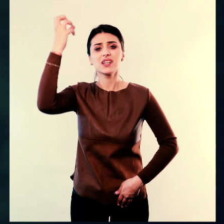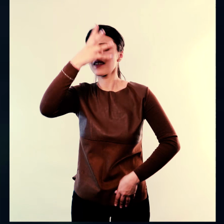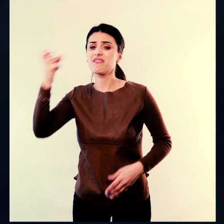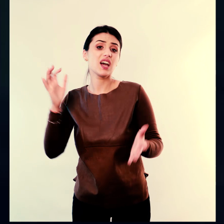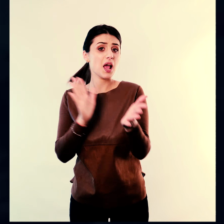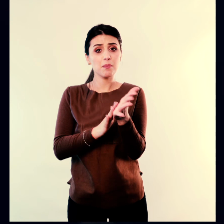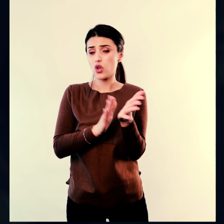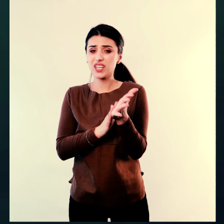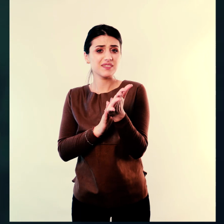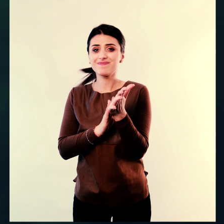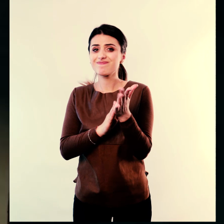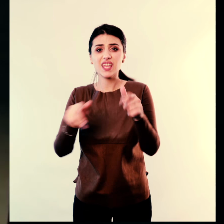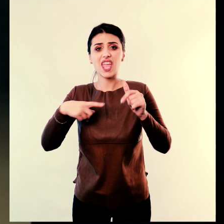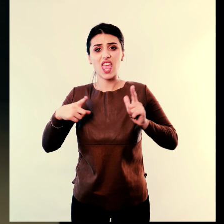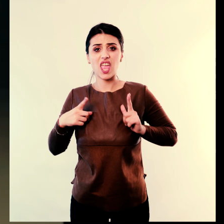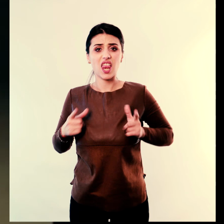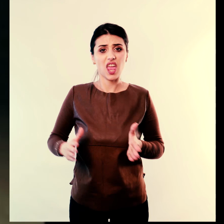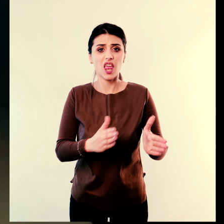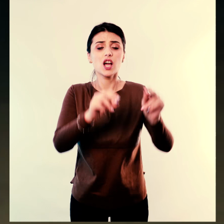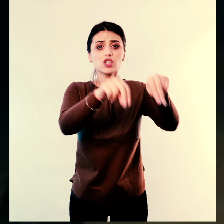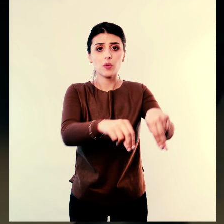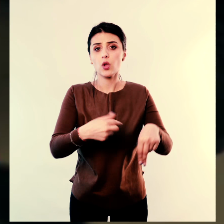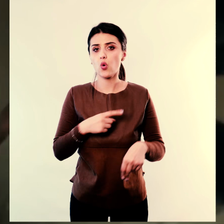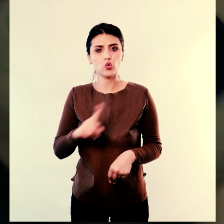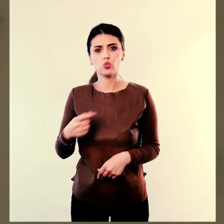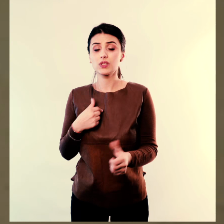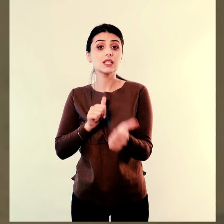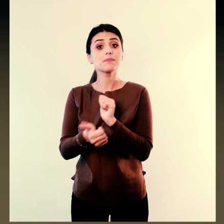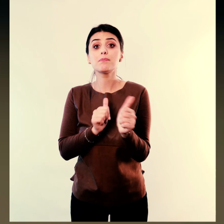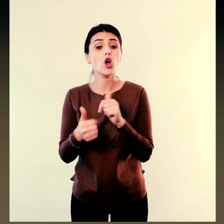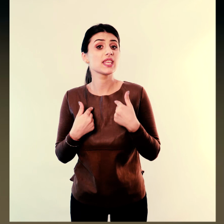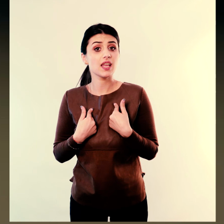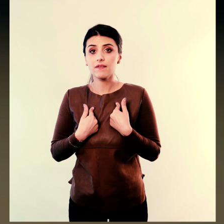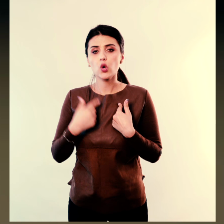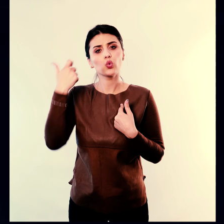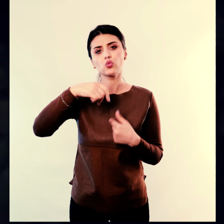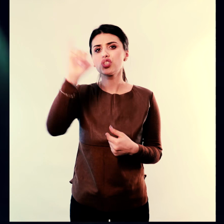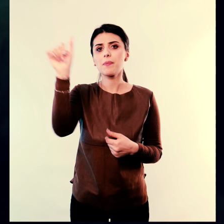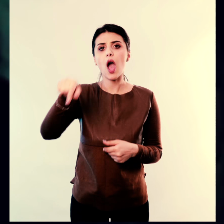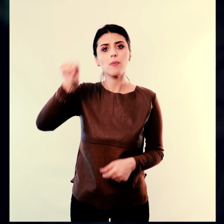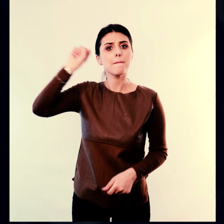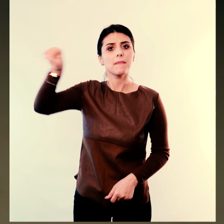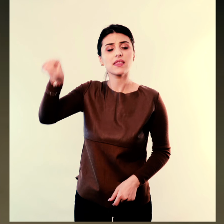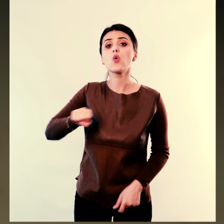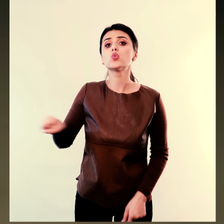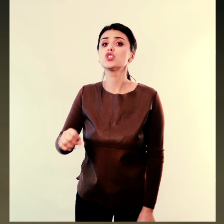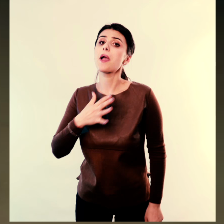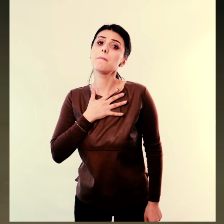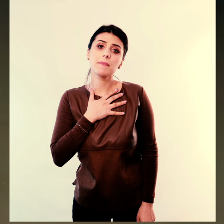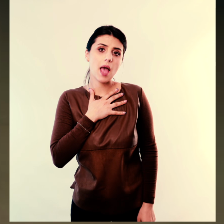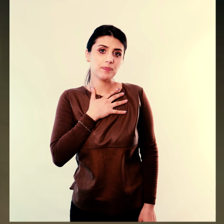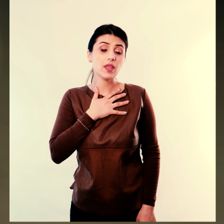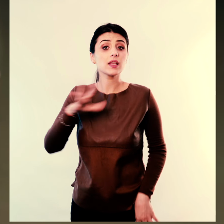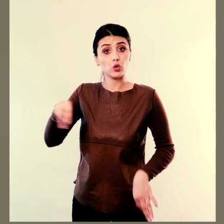amnezic, amnezic fără motiv. Ea este linia de finish. Eu nu sunt deloc sportiv. Eu nu știu cine bate acum la ușa